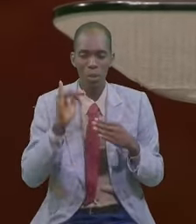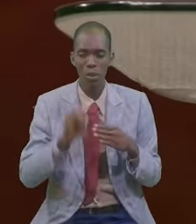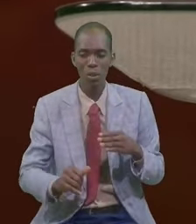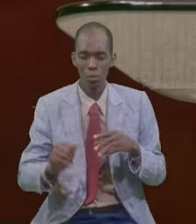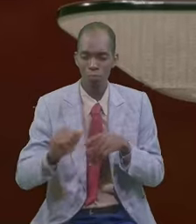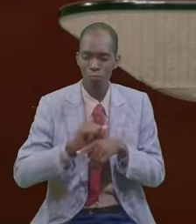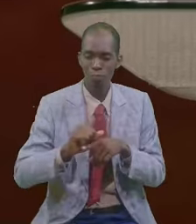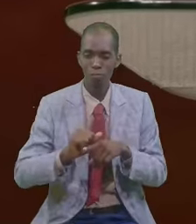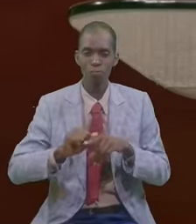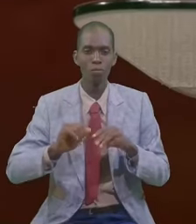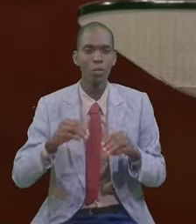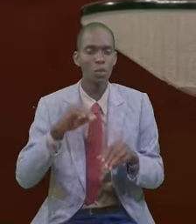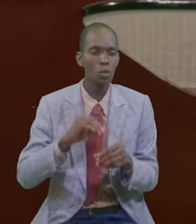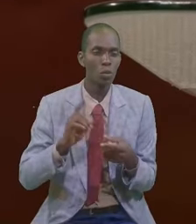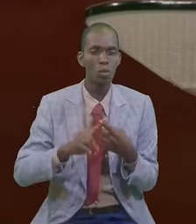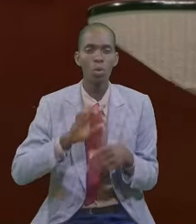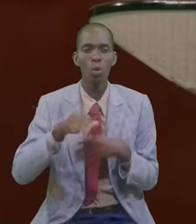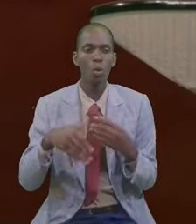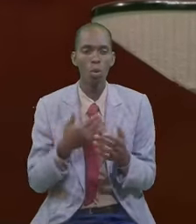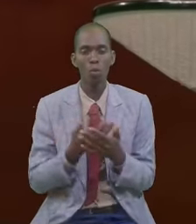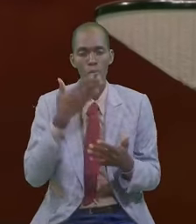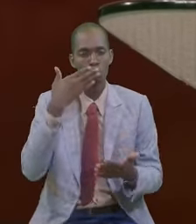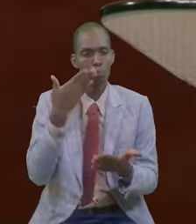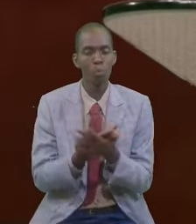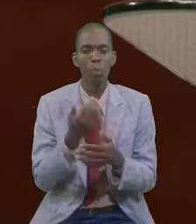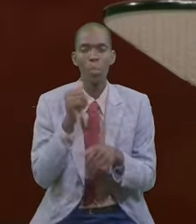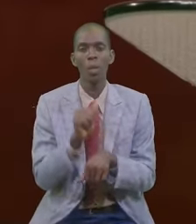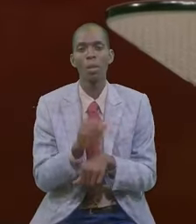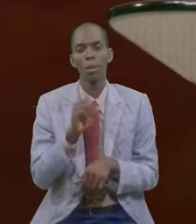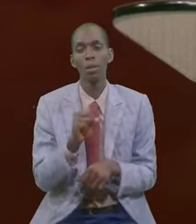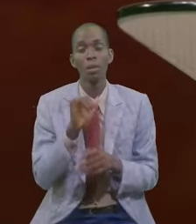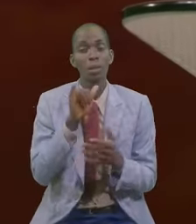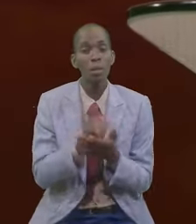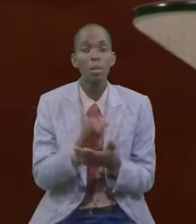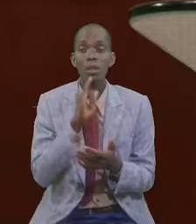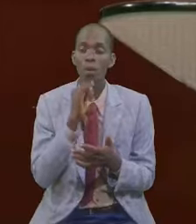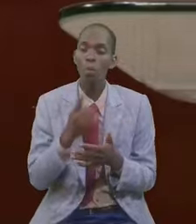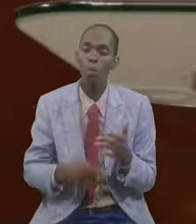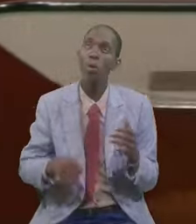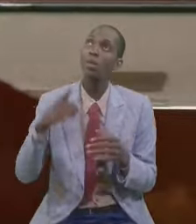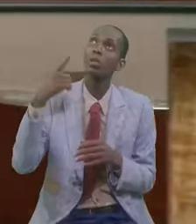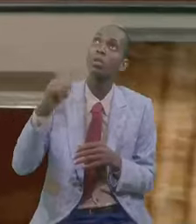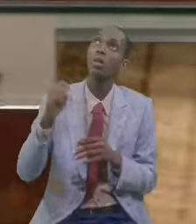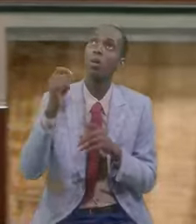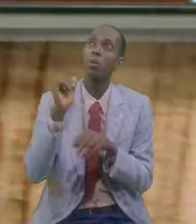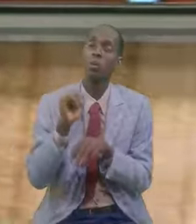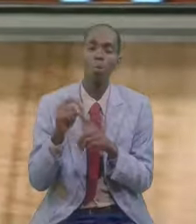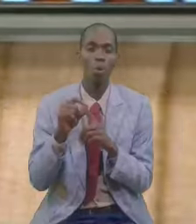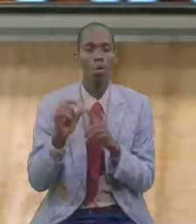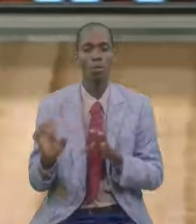toute bonne œuvre. C'est ce que la parole fait. C'est pourquoi c'est